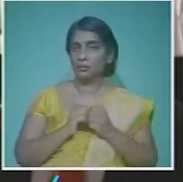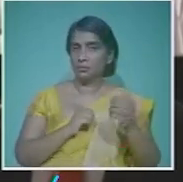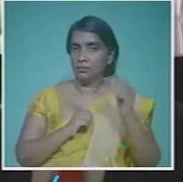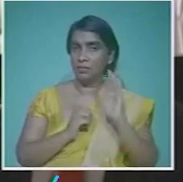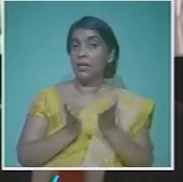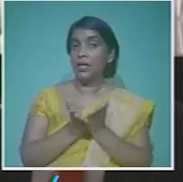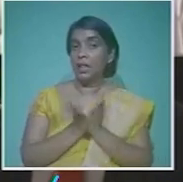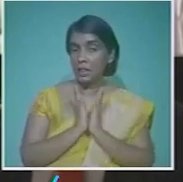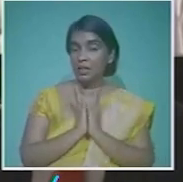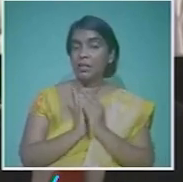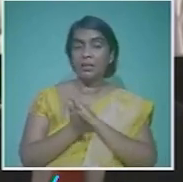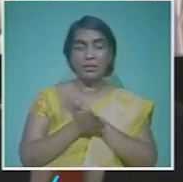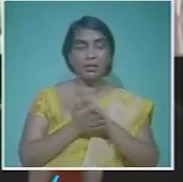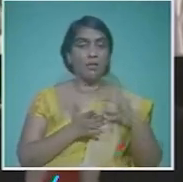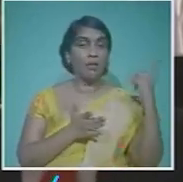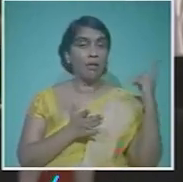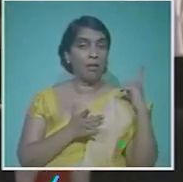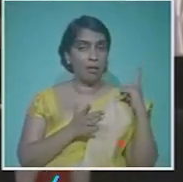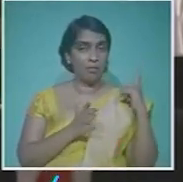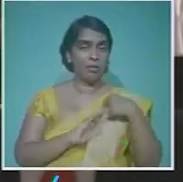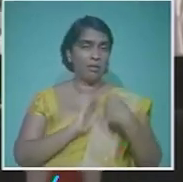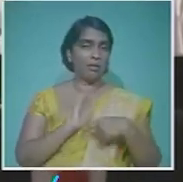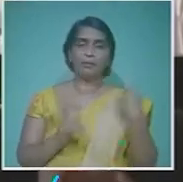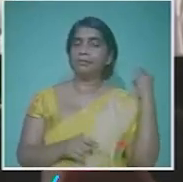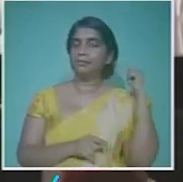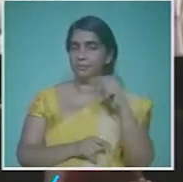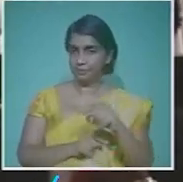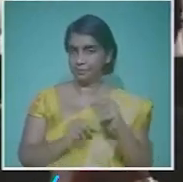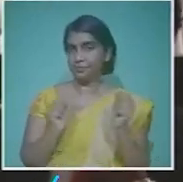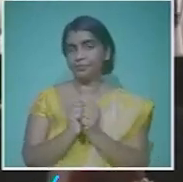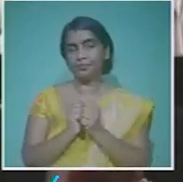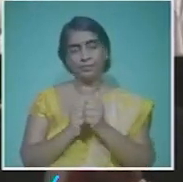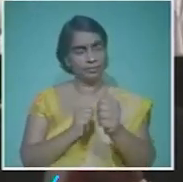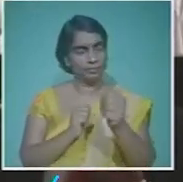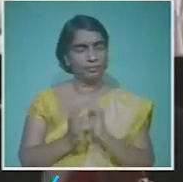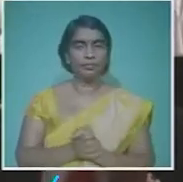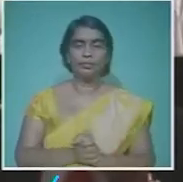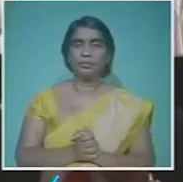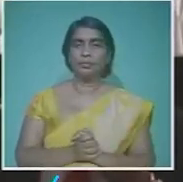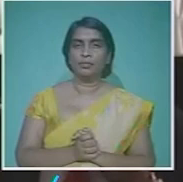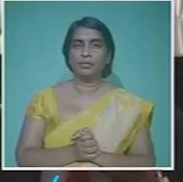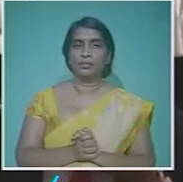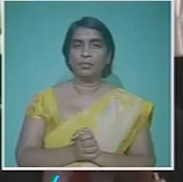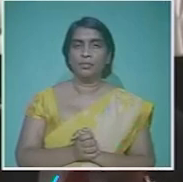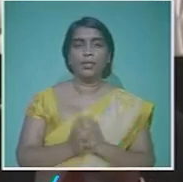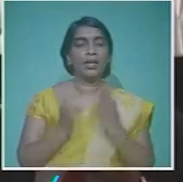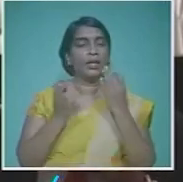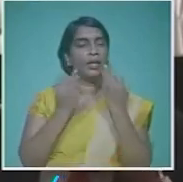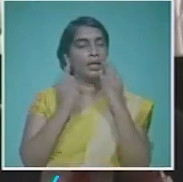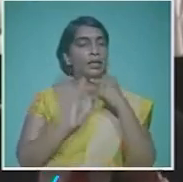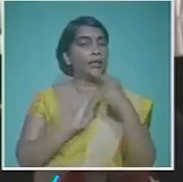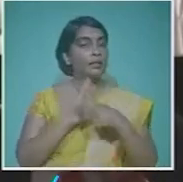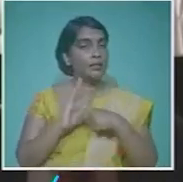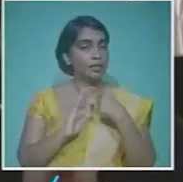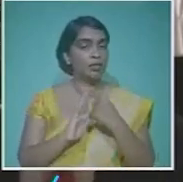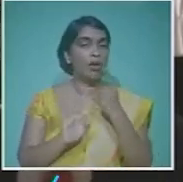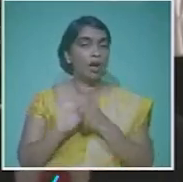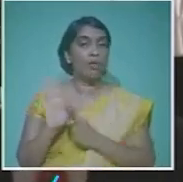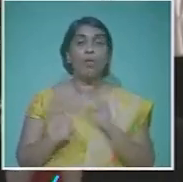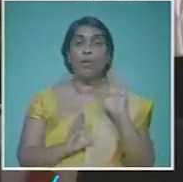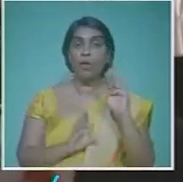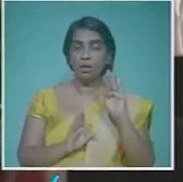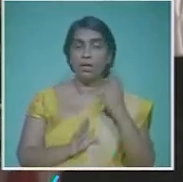වෙනවා. ඉන්දියන් සාමසාධක හමුදාවත් ලංකාවට ඇවිල්ලායි කතන්දර ඉවර වෙන්නේ. නිදහස් ශ්‍රී ලංකාවට අවුරුදු